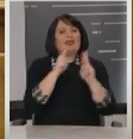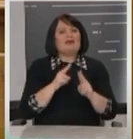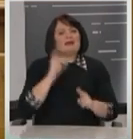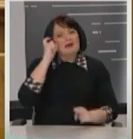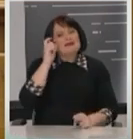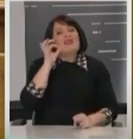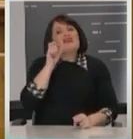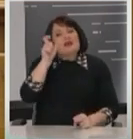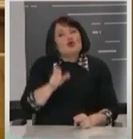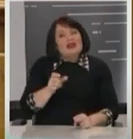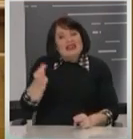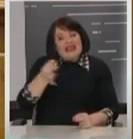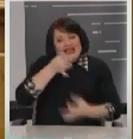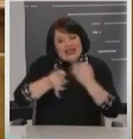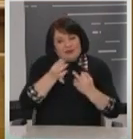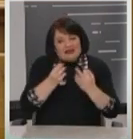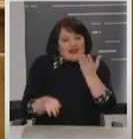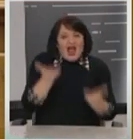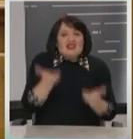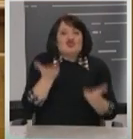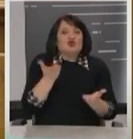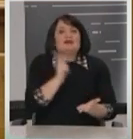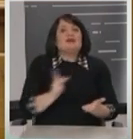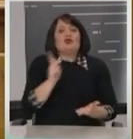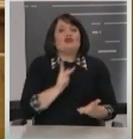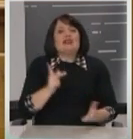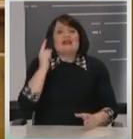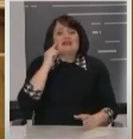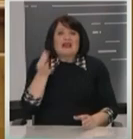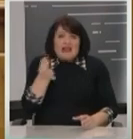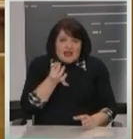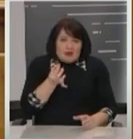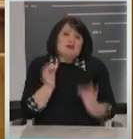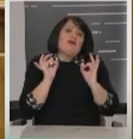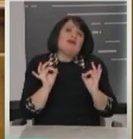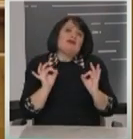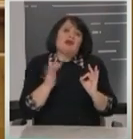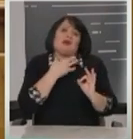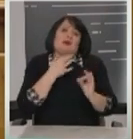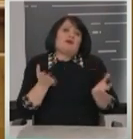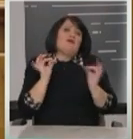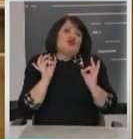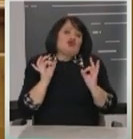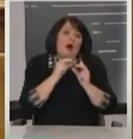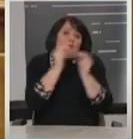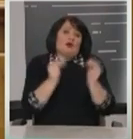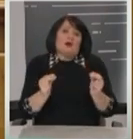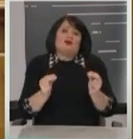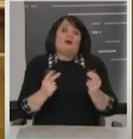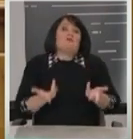κάνω λάθος, τις ανισότητες κοινωνικές ως φυσική νομοτέλεια. Ενώ για